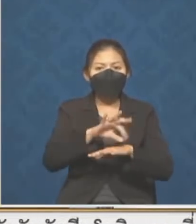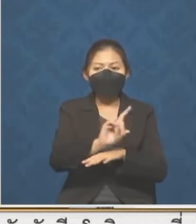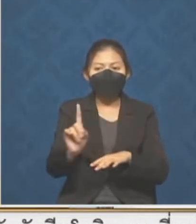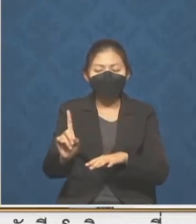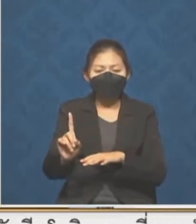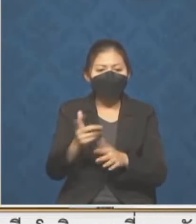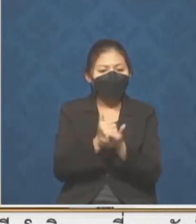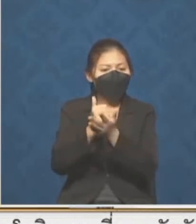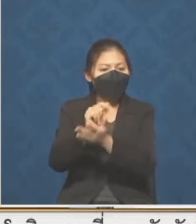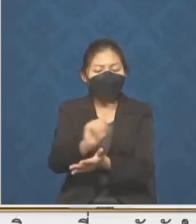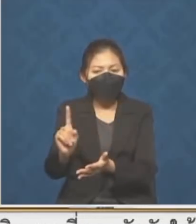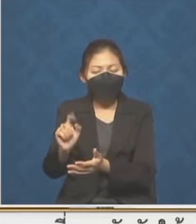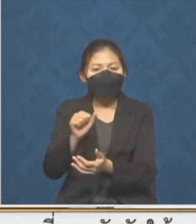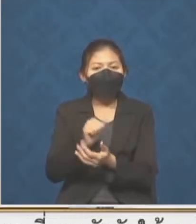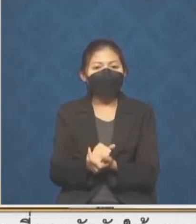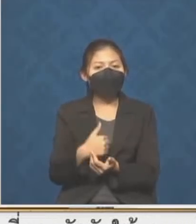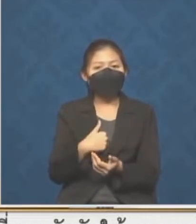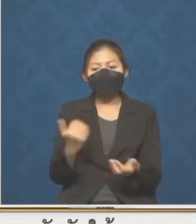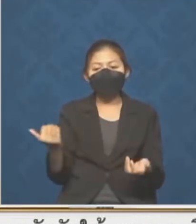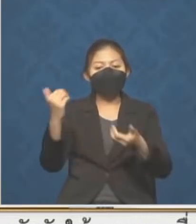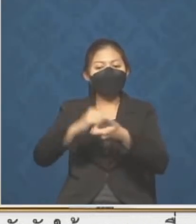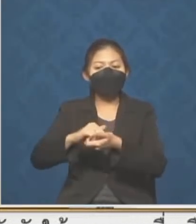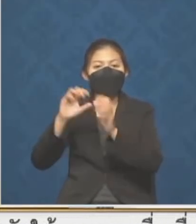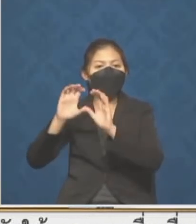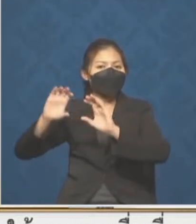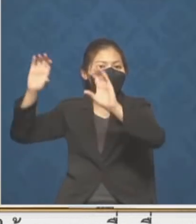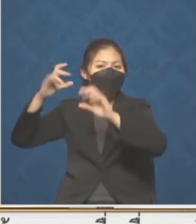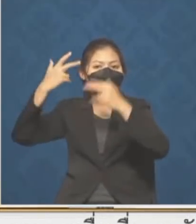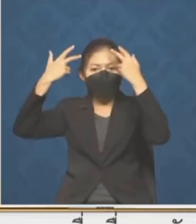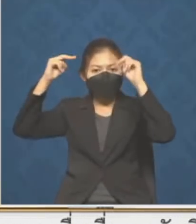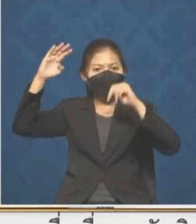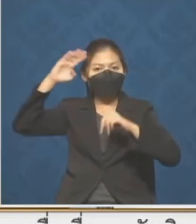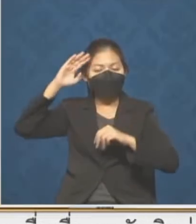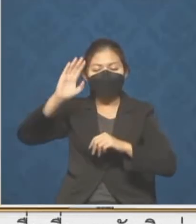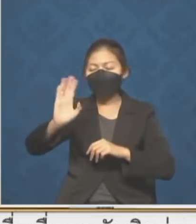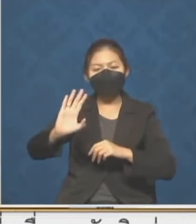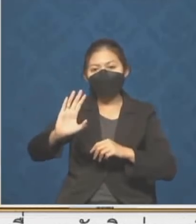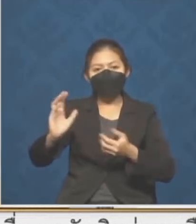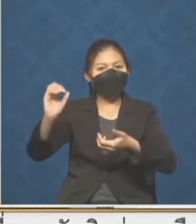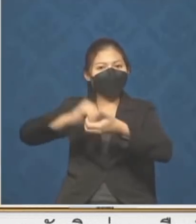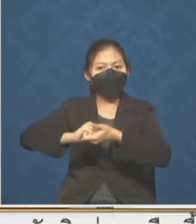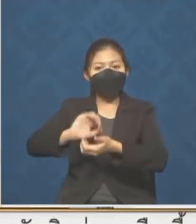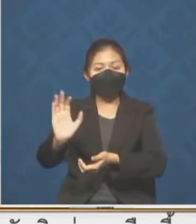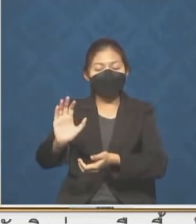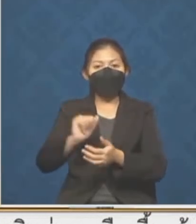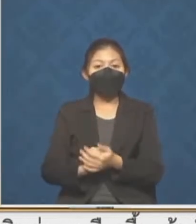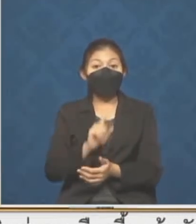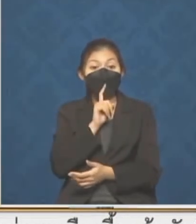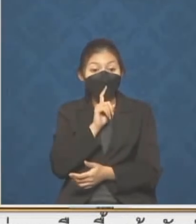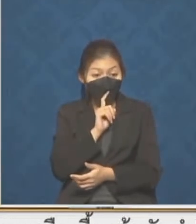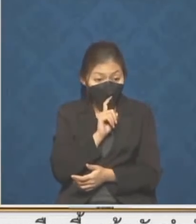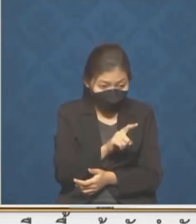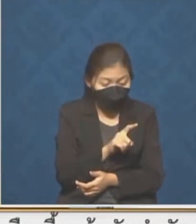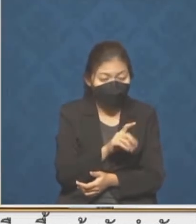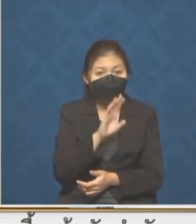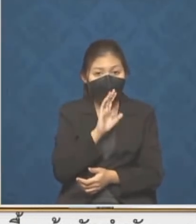อกว่าเราจะไม่ร่วมเป็นรัฐบาลกับพลเอกประยุทธ์จันทร์โอชาผมก็ถามเขาอีกว่าถ้า